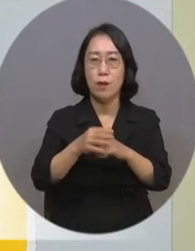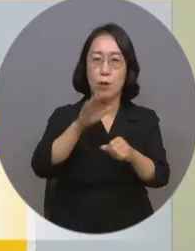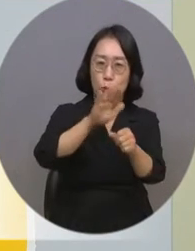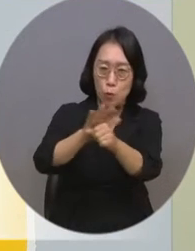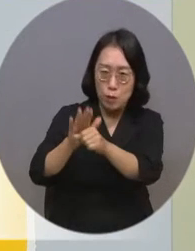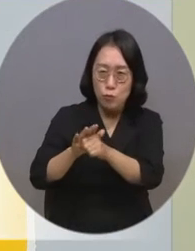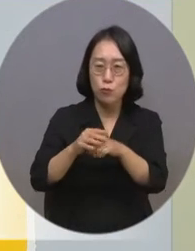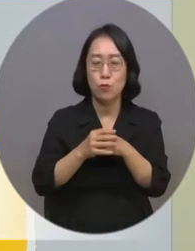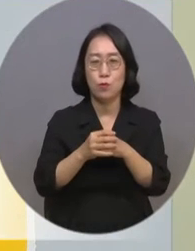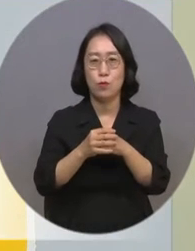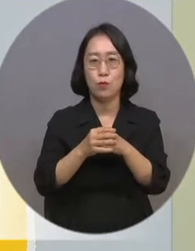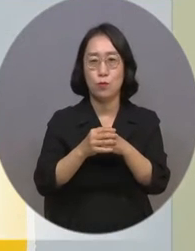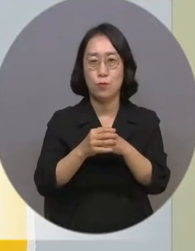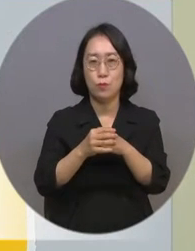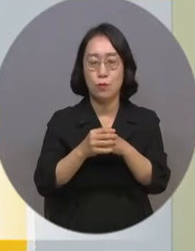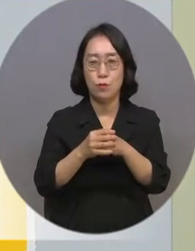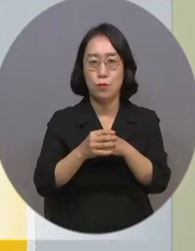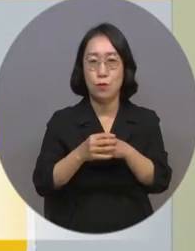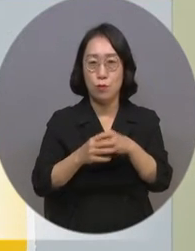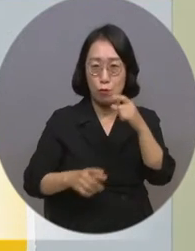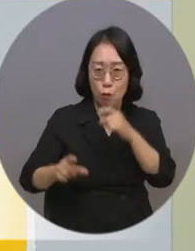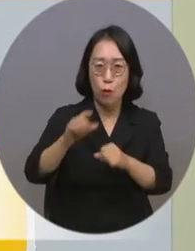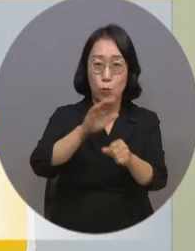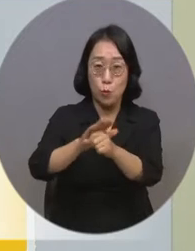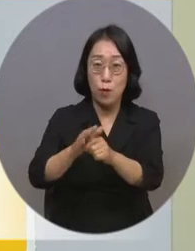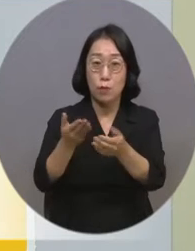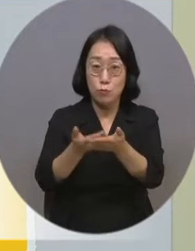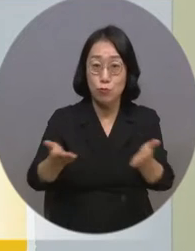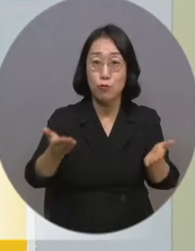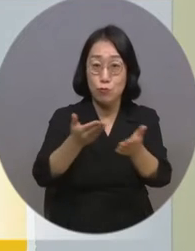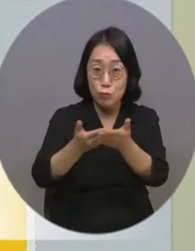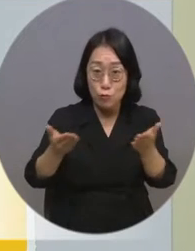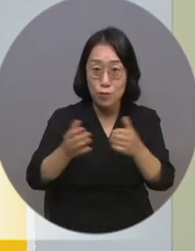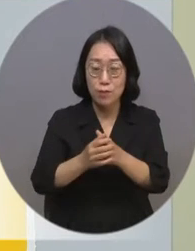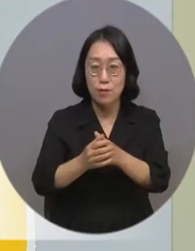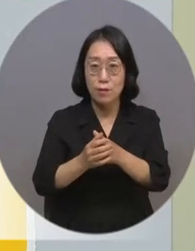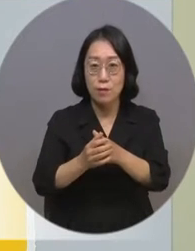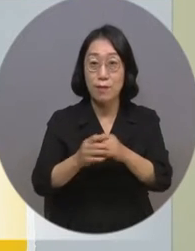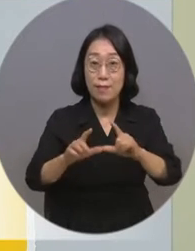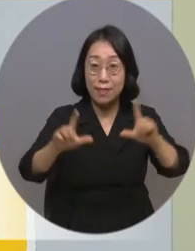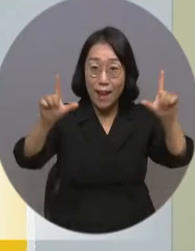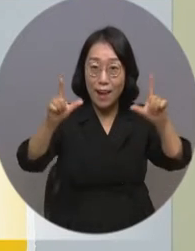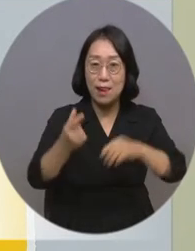챙기고 앞장서서 나가는 서울시가 될 날이